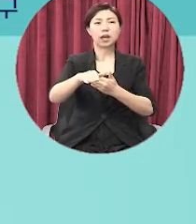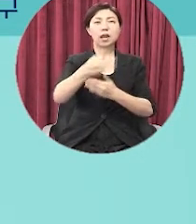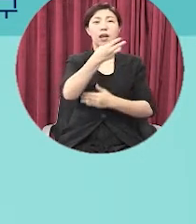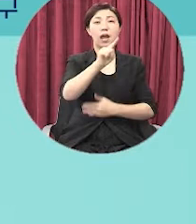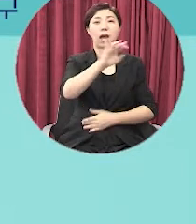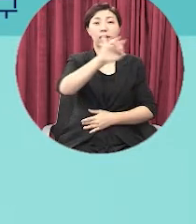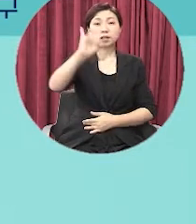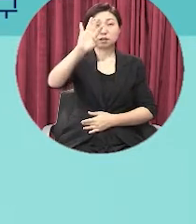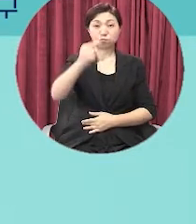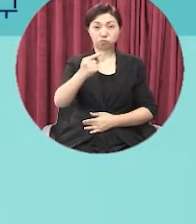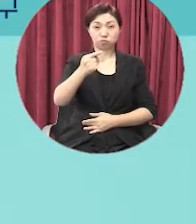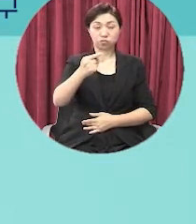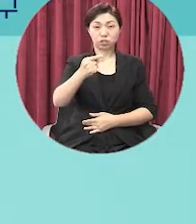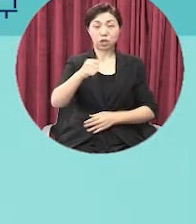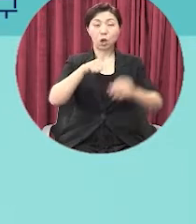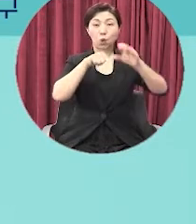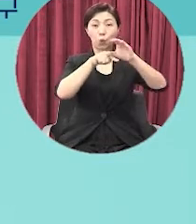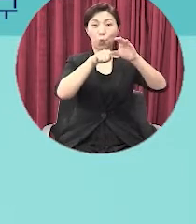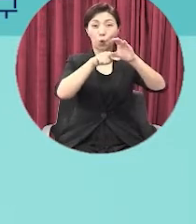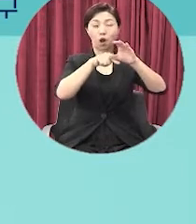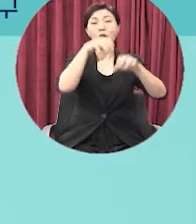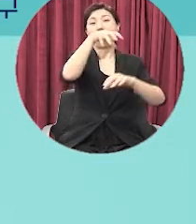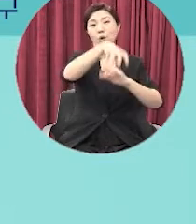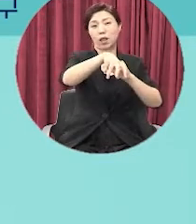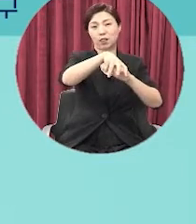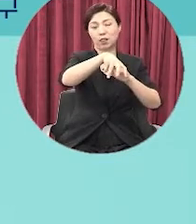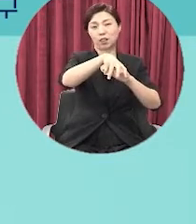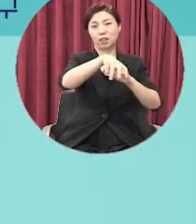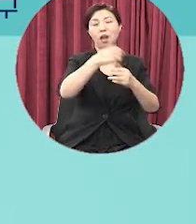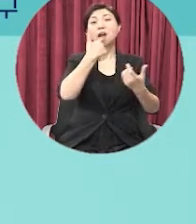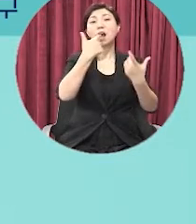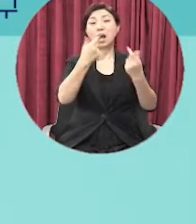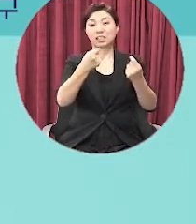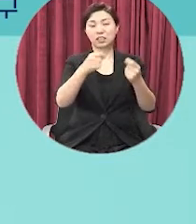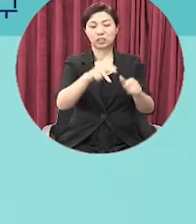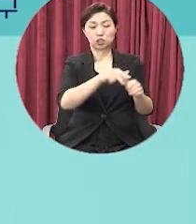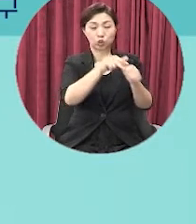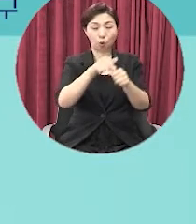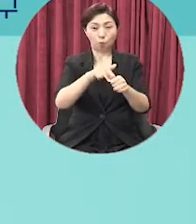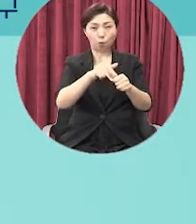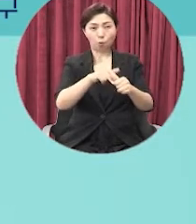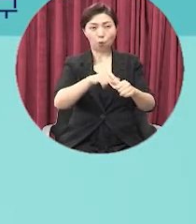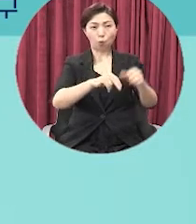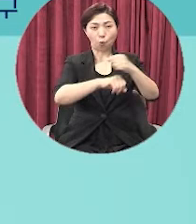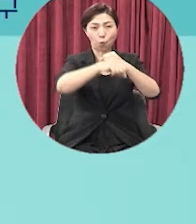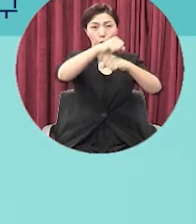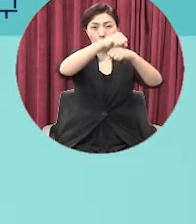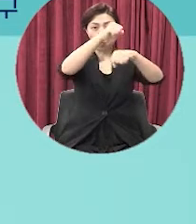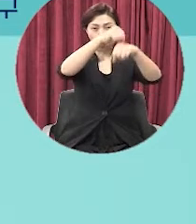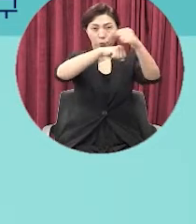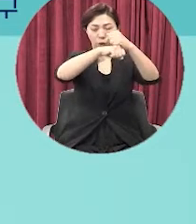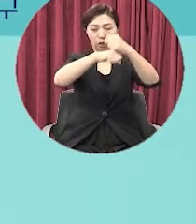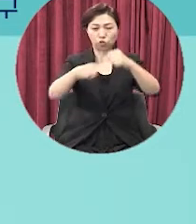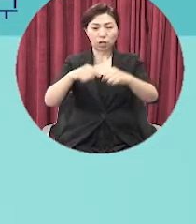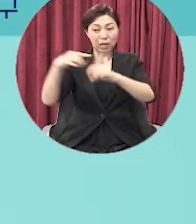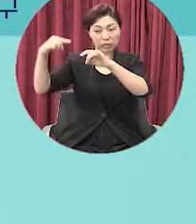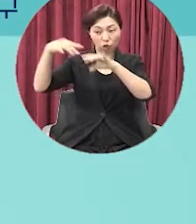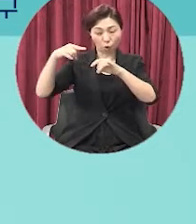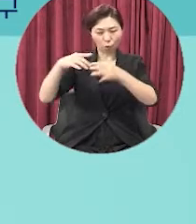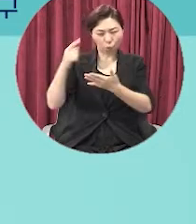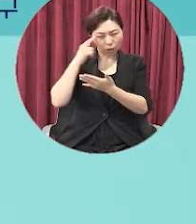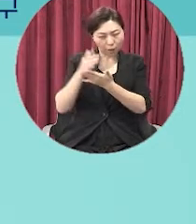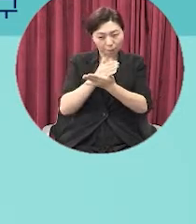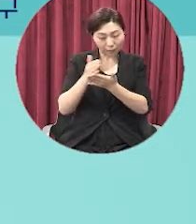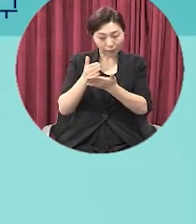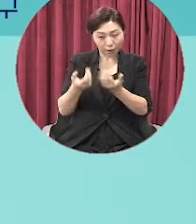하는 아 그 말벌이 했습니다 그걸 통해서 여러가지 식으로 해석하는 것 왜그래 분과 또는 일반 프로그래밍